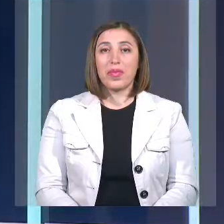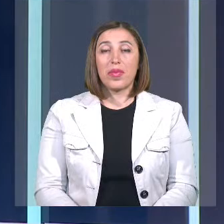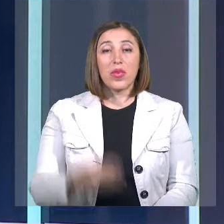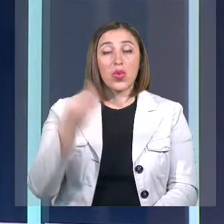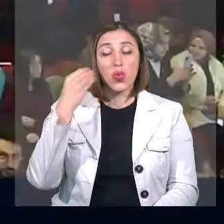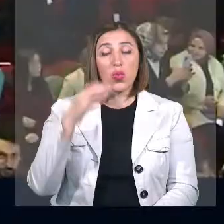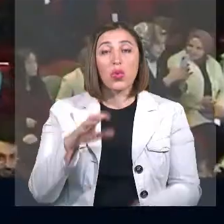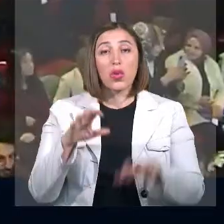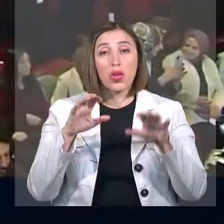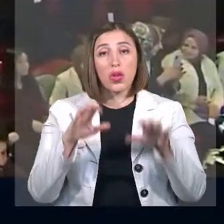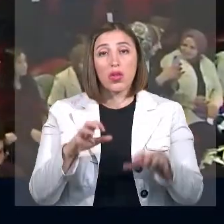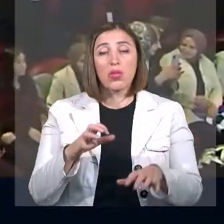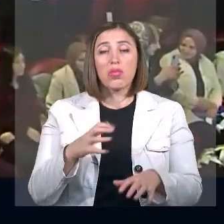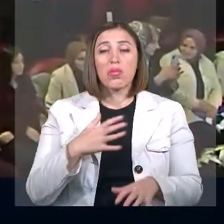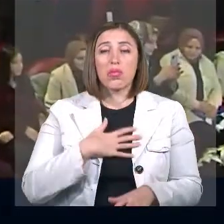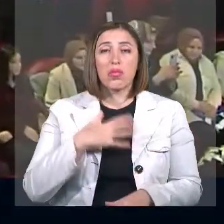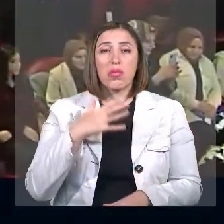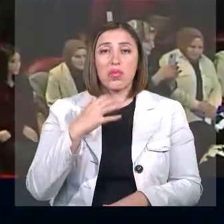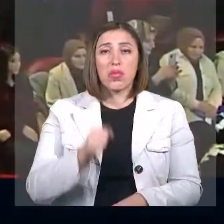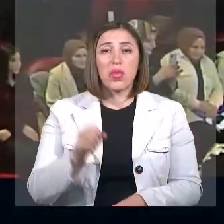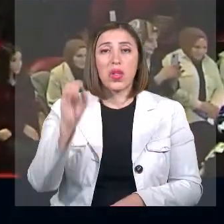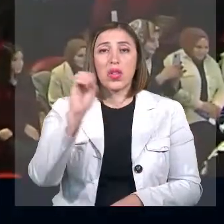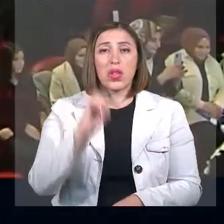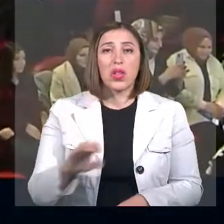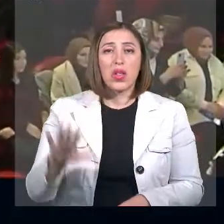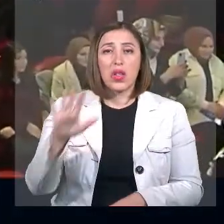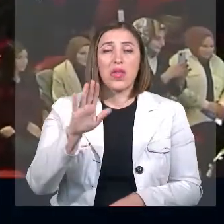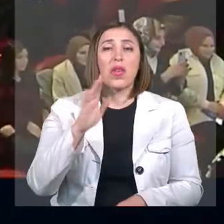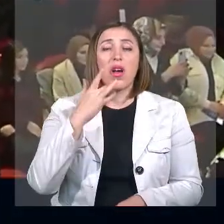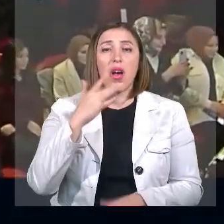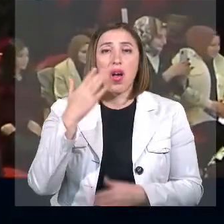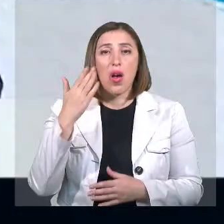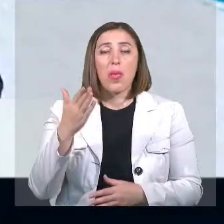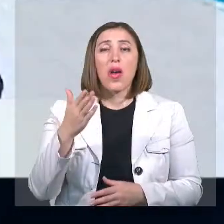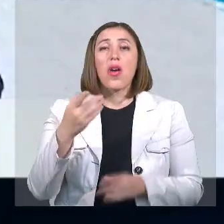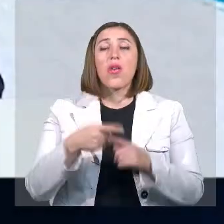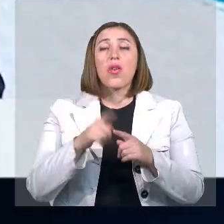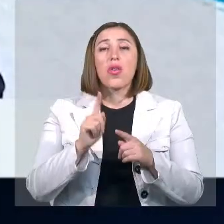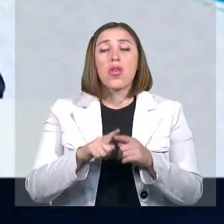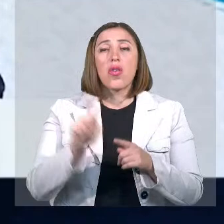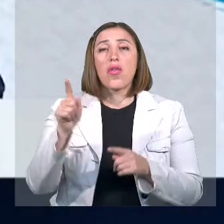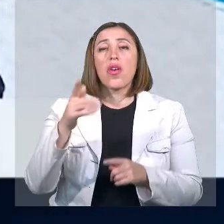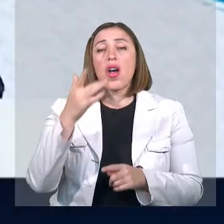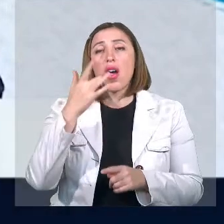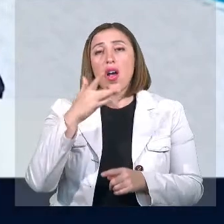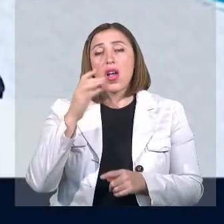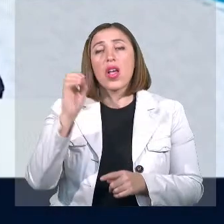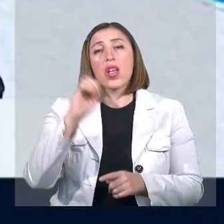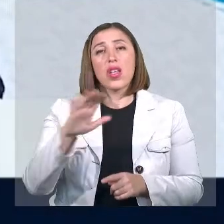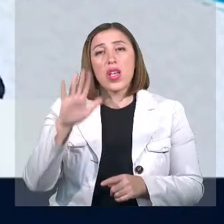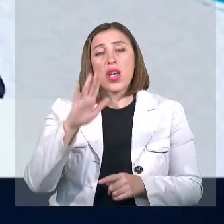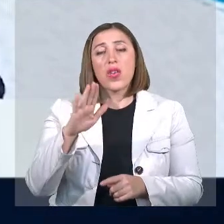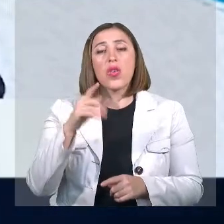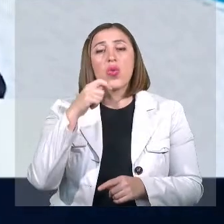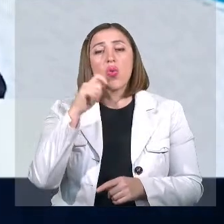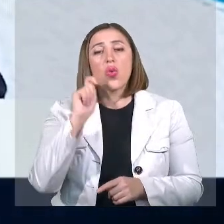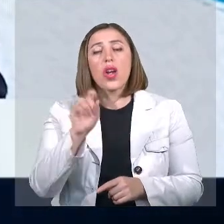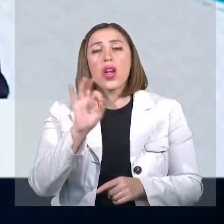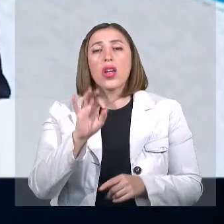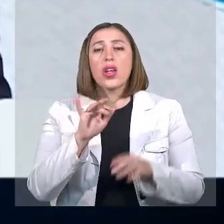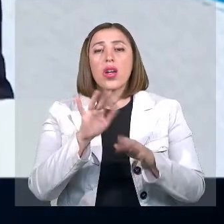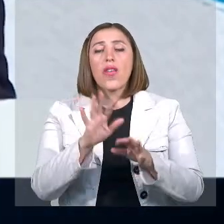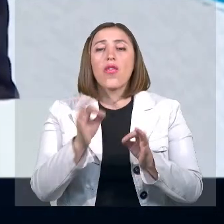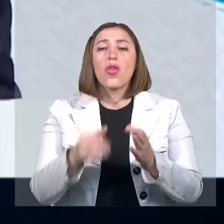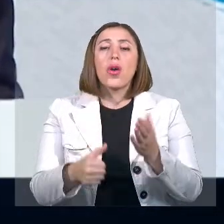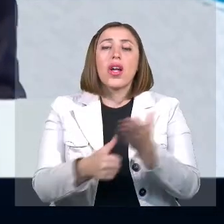Թուրքիայի նախագահը քննադատում է Արևմուտքին, Արևմուտքն Ուկրաինայում զբաղված էր սադրանքներով և այդպես էլ չկարողացավ միջնորդի